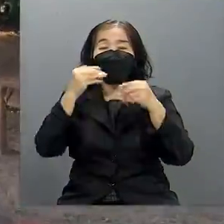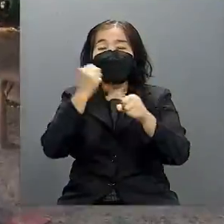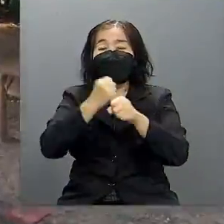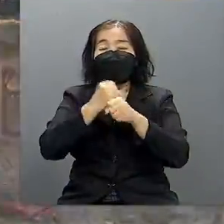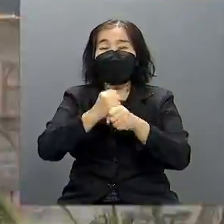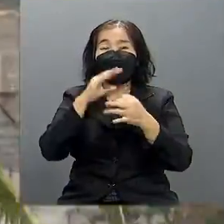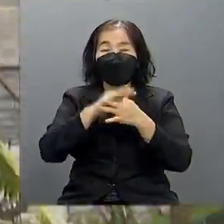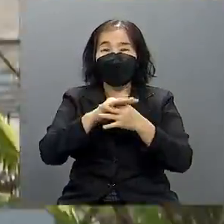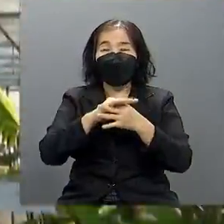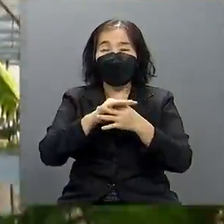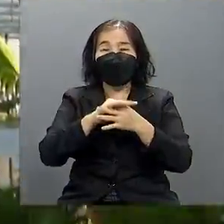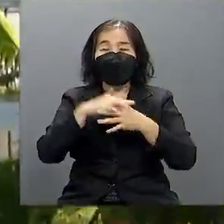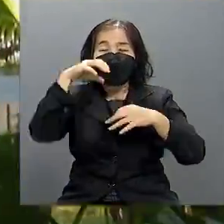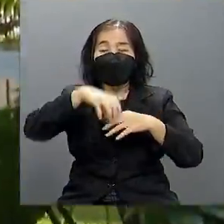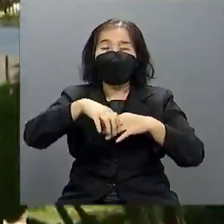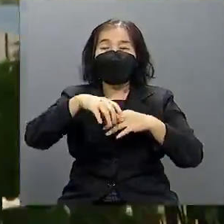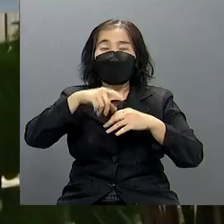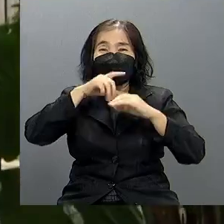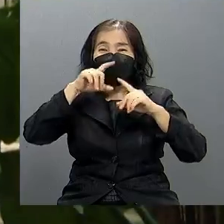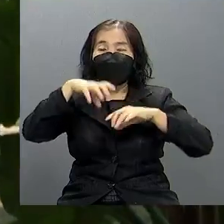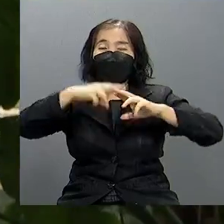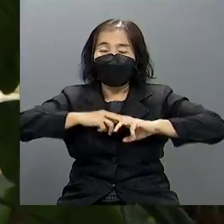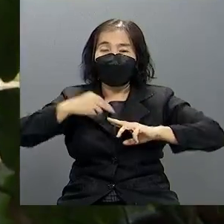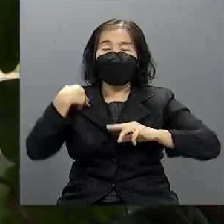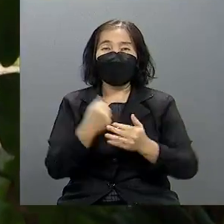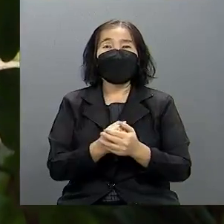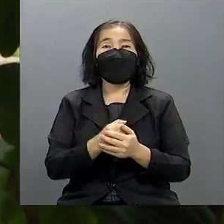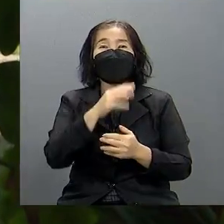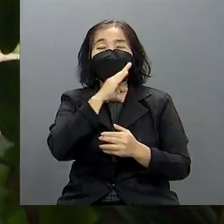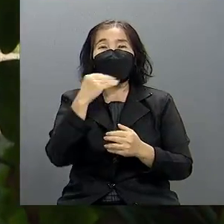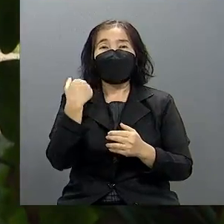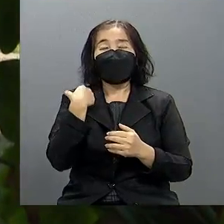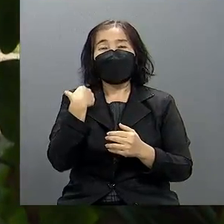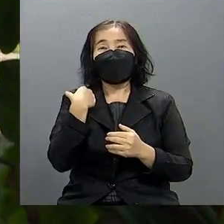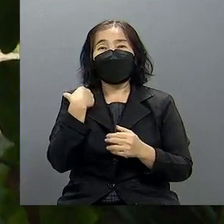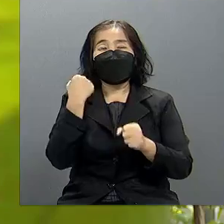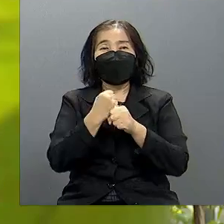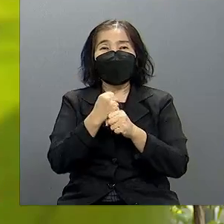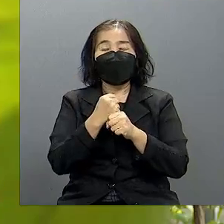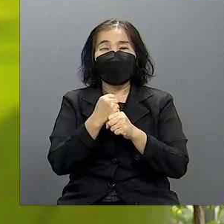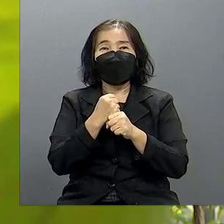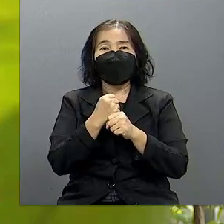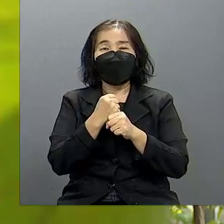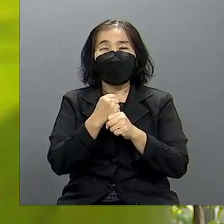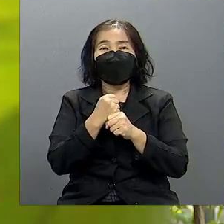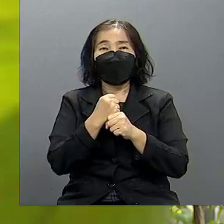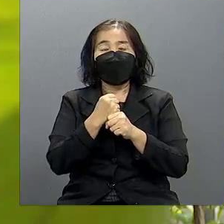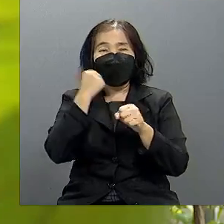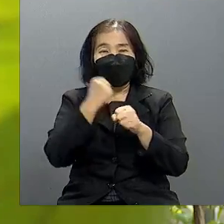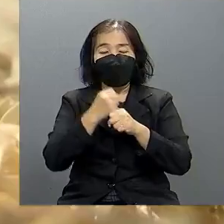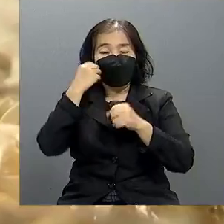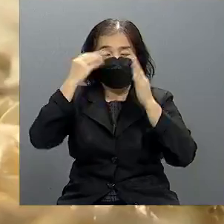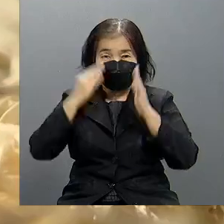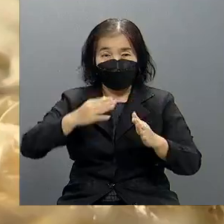ลยก็ว่าได้คือประมาณว่าเหมือนกับนอกจากที่จะมาเป็นที่สามารถที่ทุกน้องๆทุกคนเนี่ยสามารถที่จะมาใช้สถาน